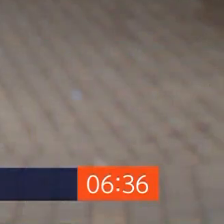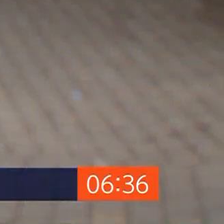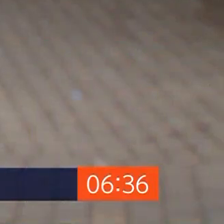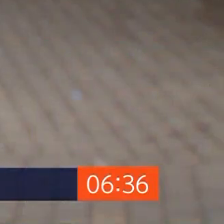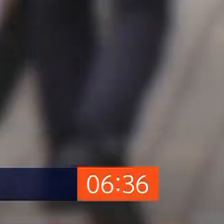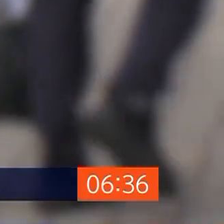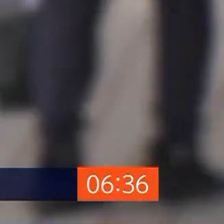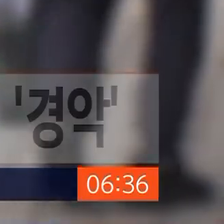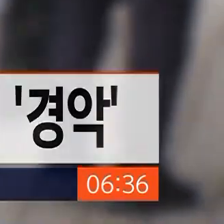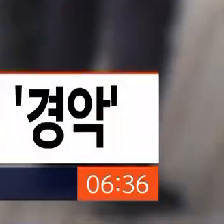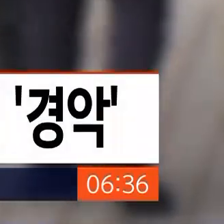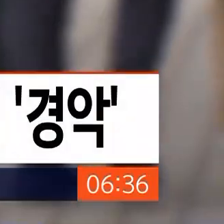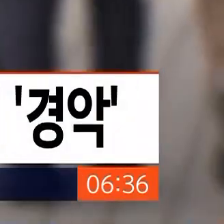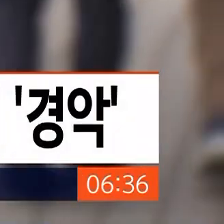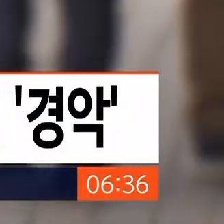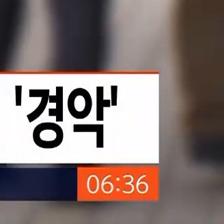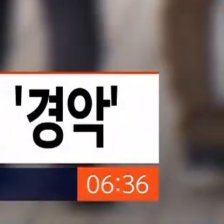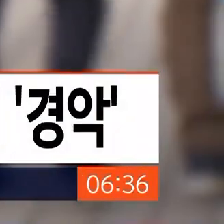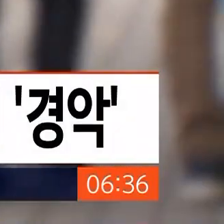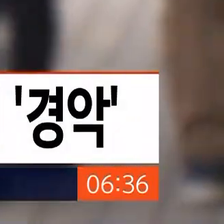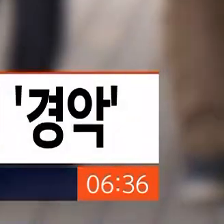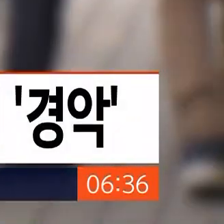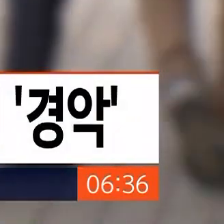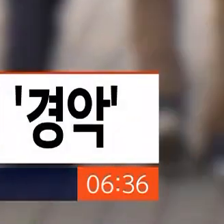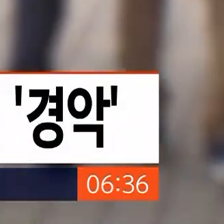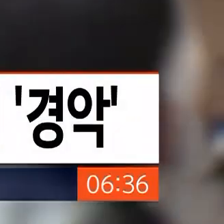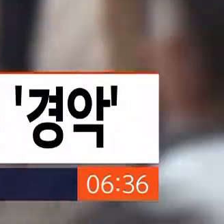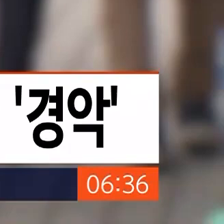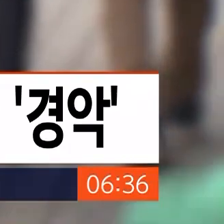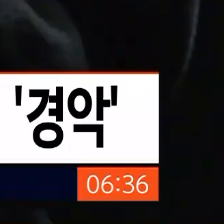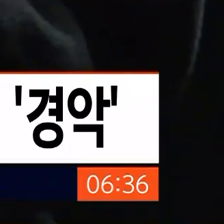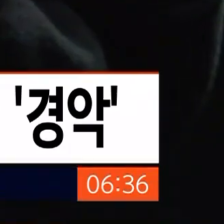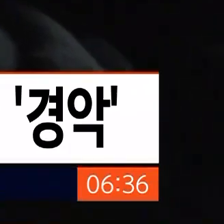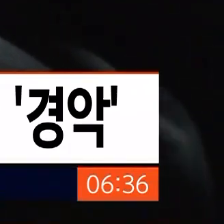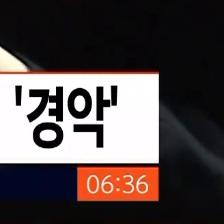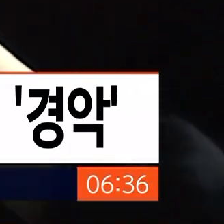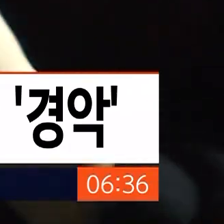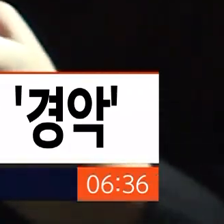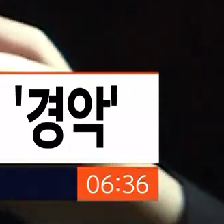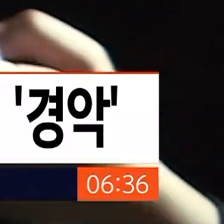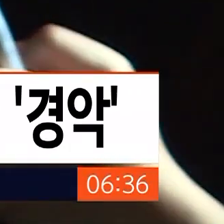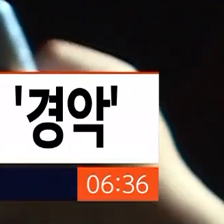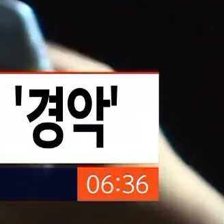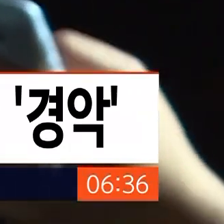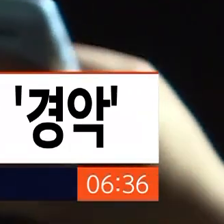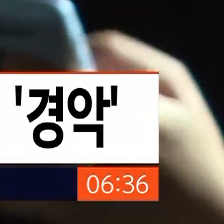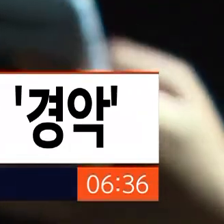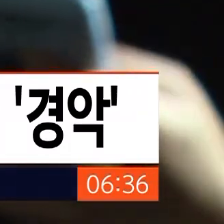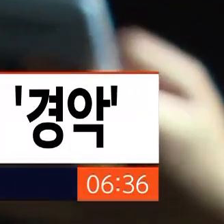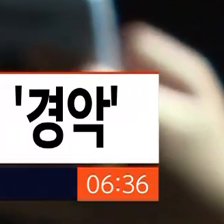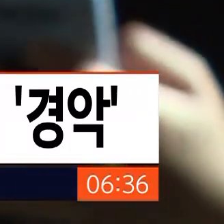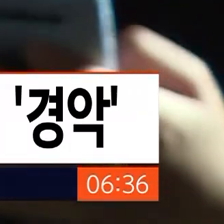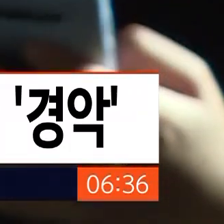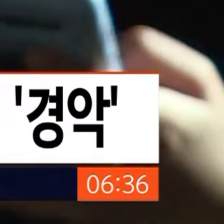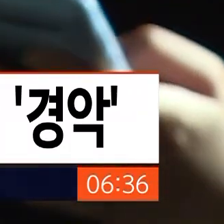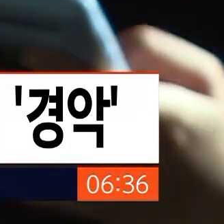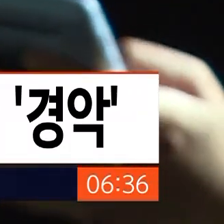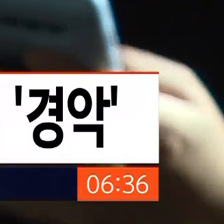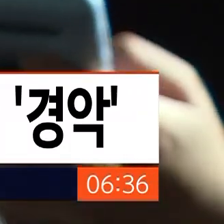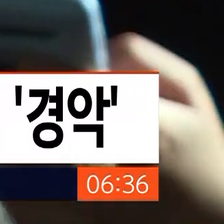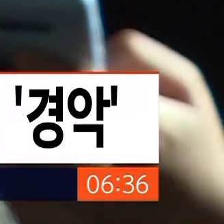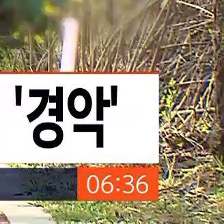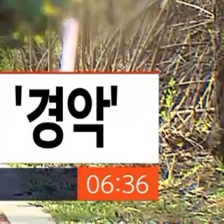지난 9일 직장인 커뮤니티에 올라온 사연인데요. 글쓴이는 초등학교 6학년 담임교사인 여자친구가 겪고